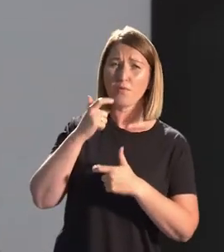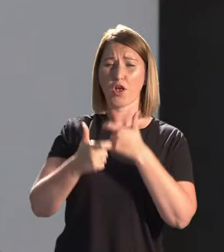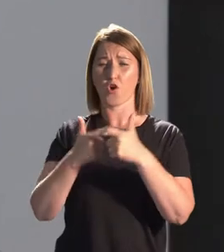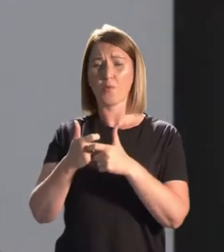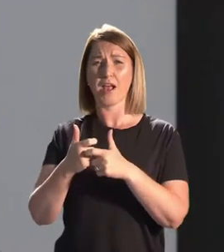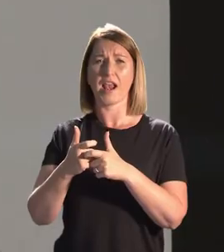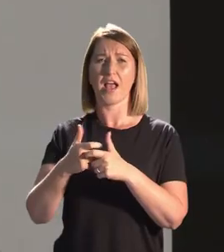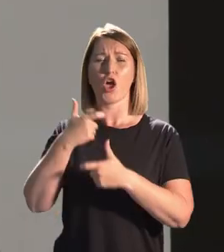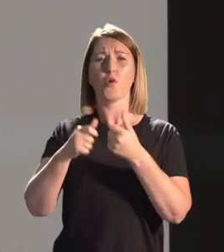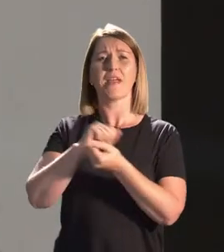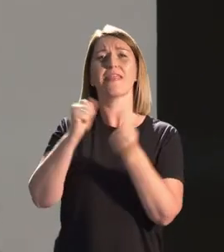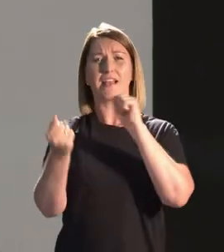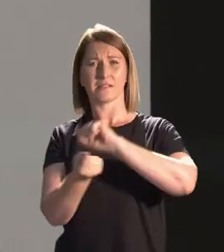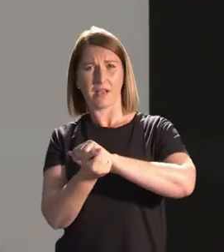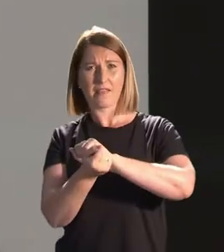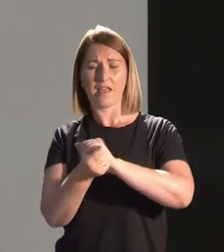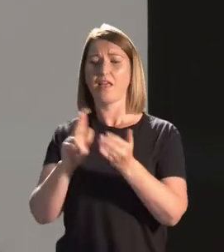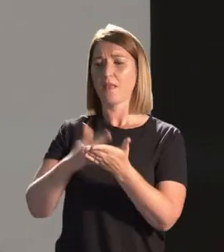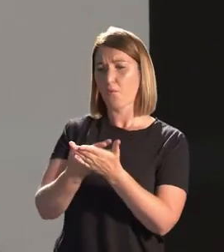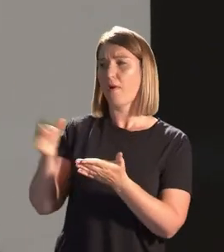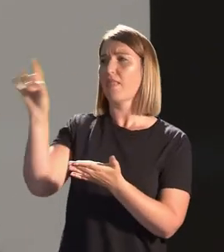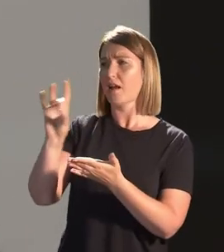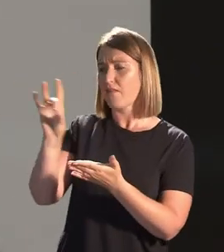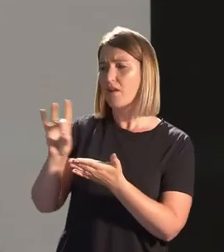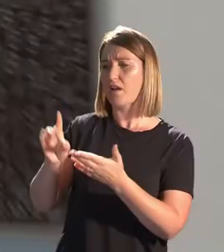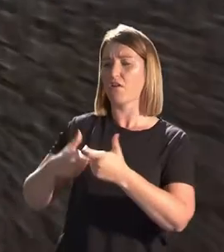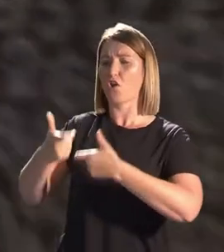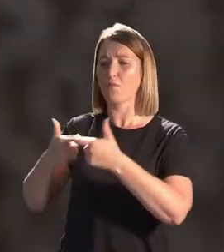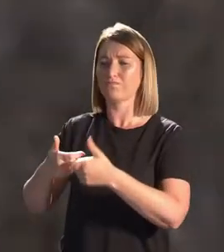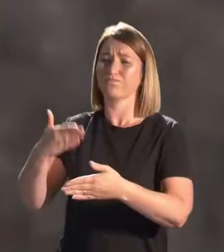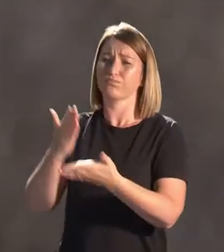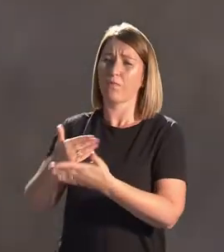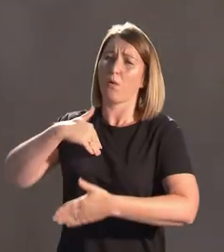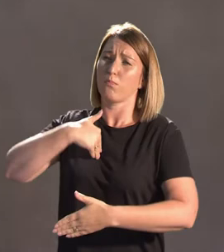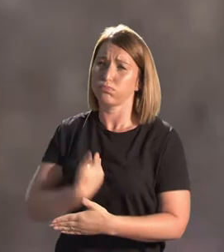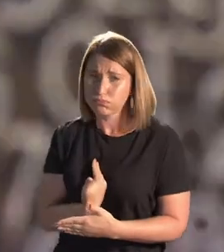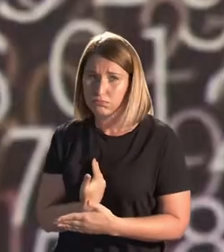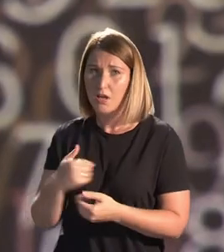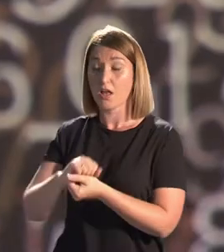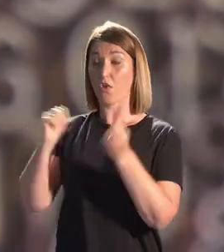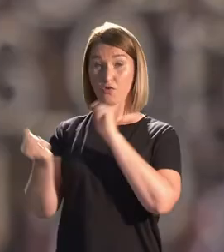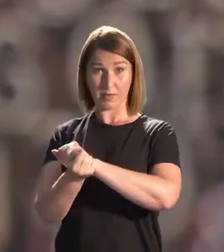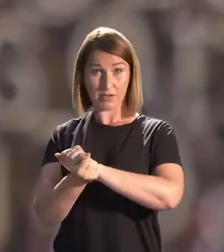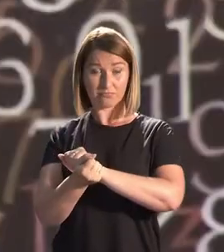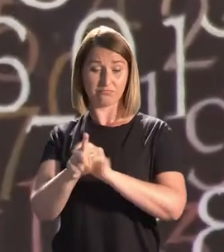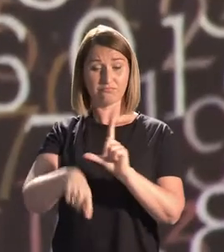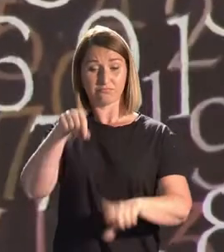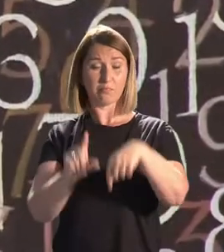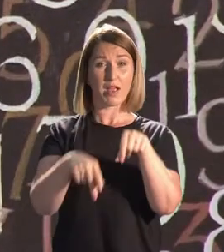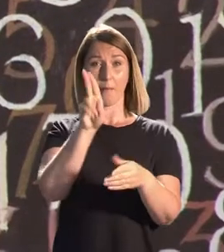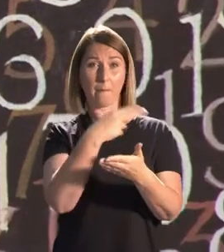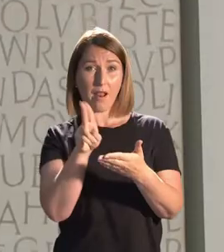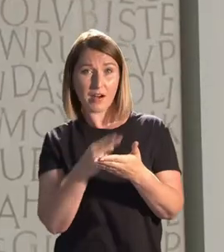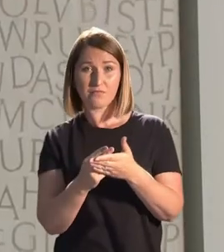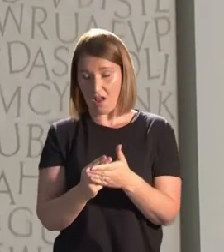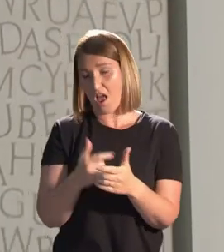stosuję płodozmian, że jeżeli się już grafiką przesycę, to potem zabieram się za malarstwo, ale